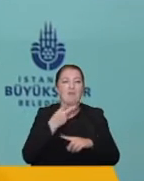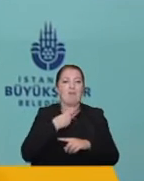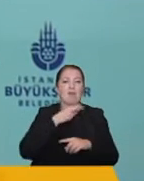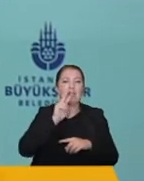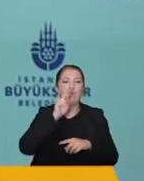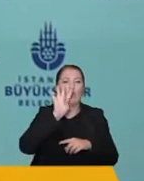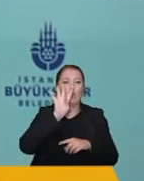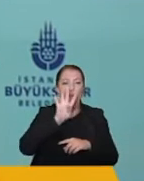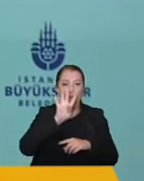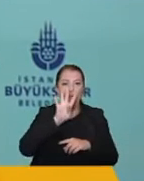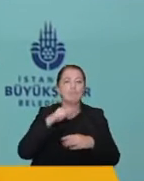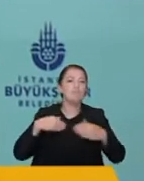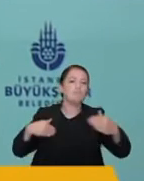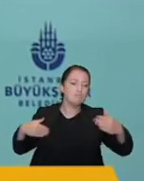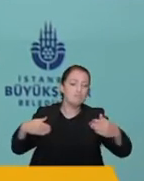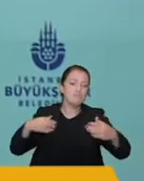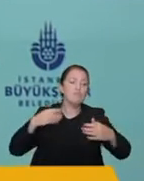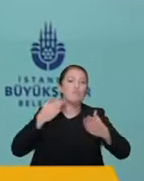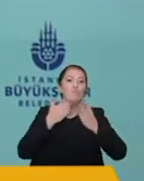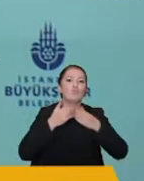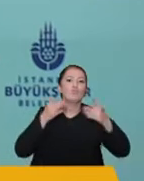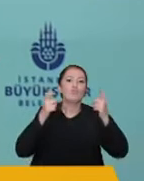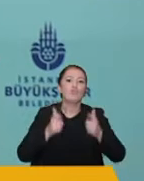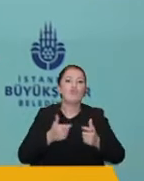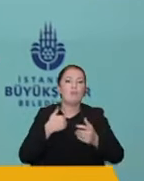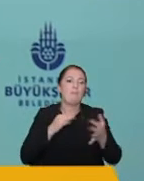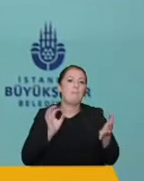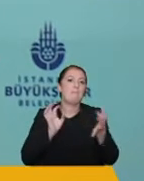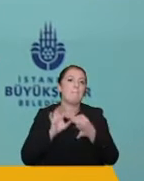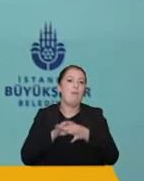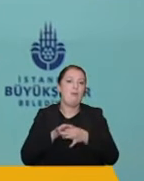beri Büyükşehir'e bağlıyım.